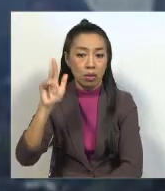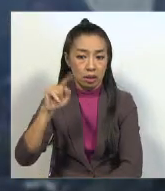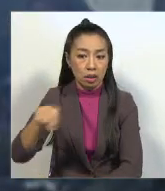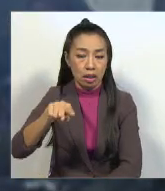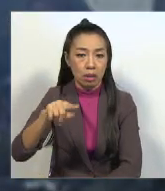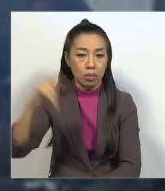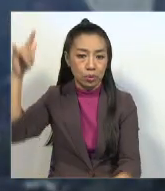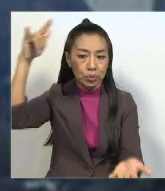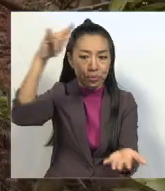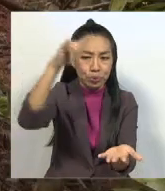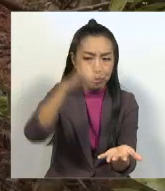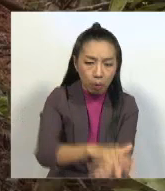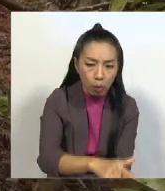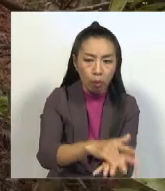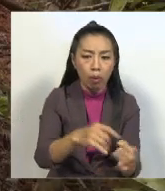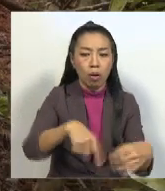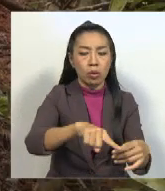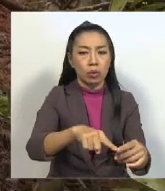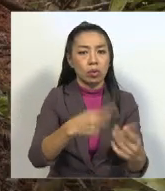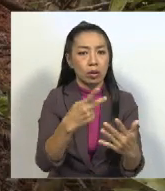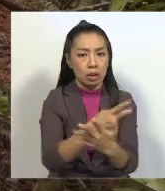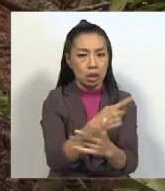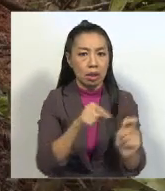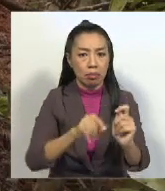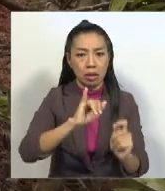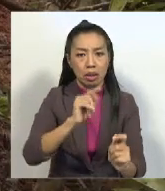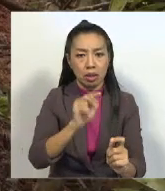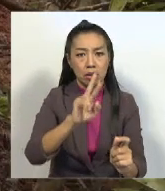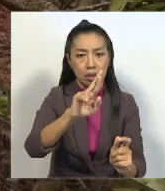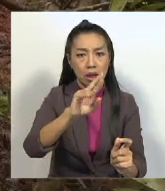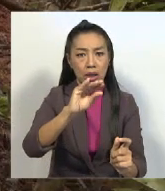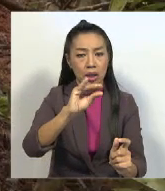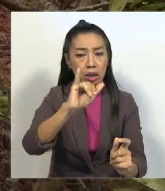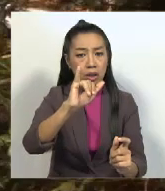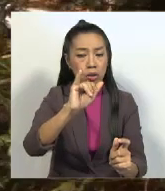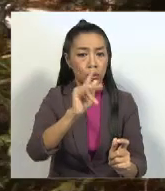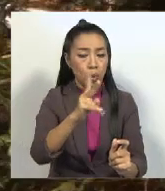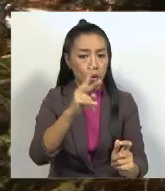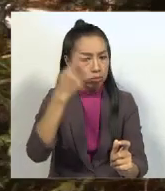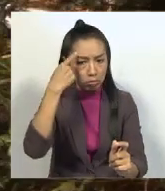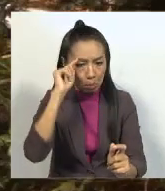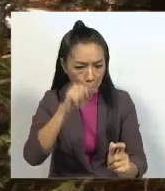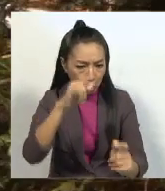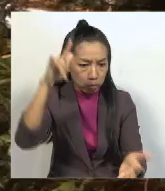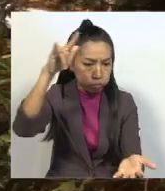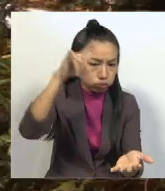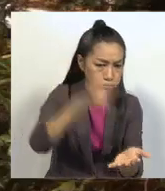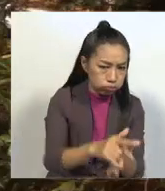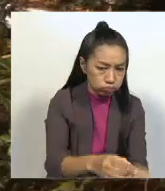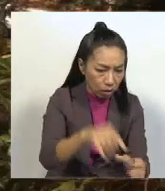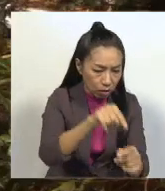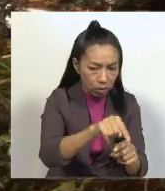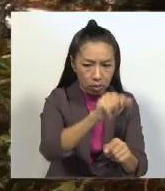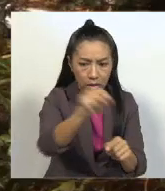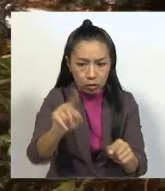ลลุ่มสุมนะคะที่อำเภอไซโยกจังหวัดกาญจนบุรีซึ่งยังไม่ทราบพิกัดเบื้องต้นในอำเภอไซโยกและเจ้าหน้าที่ชุ